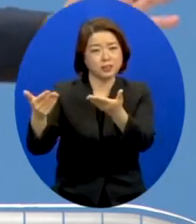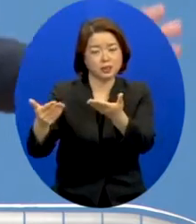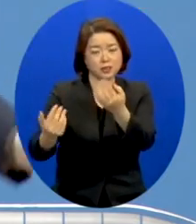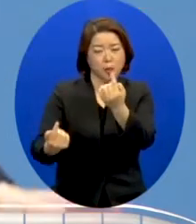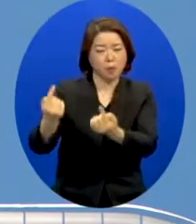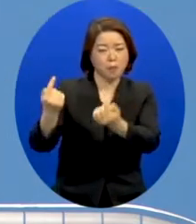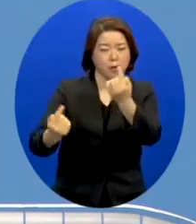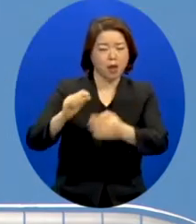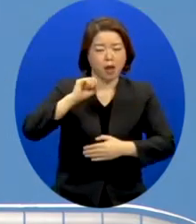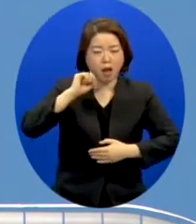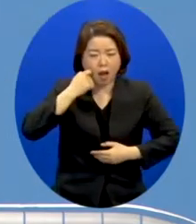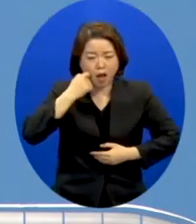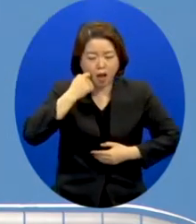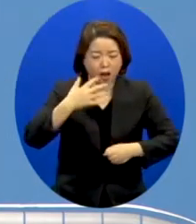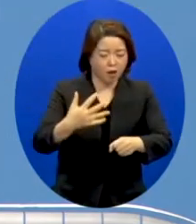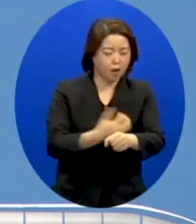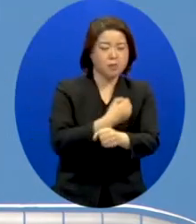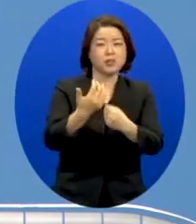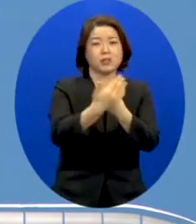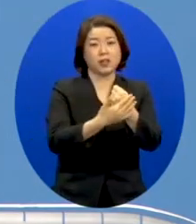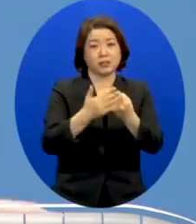없이 엄청난 그 냅니다